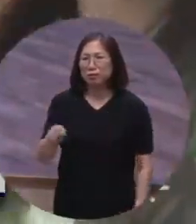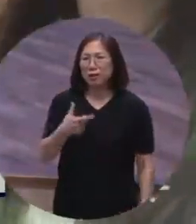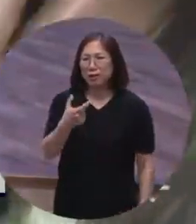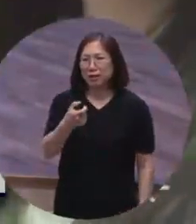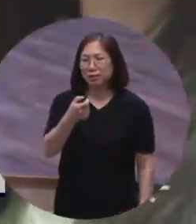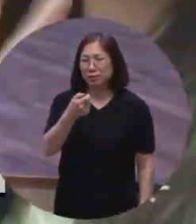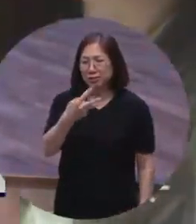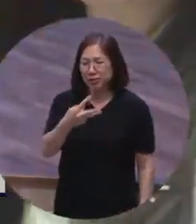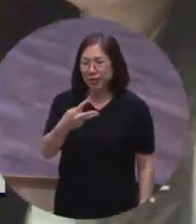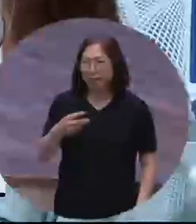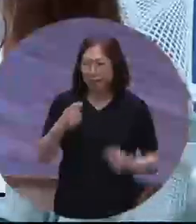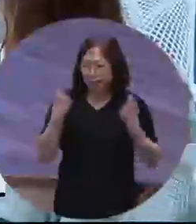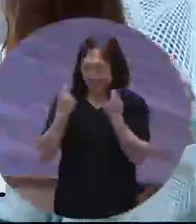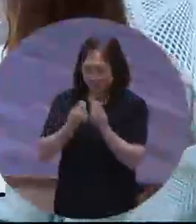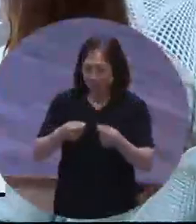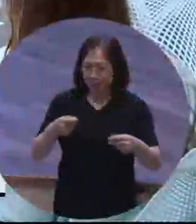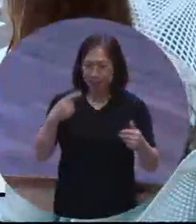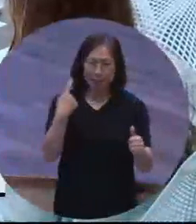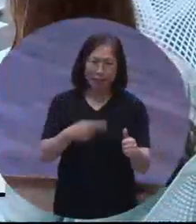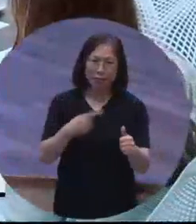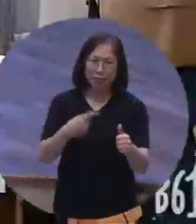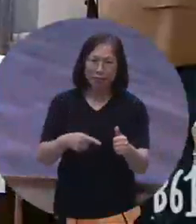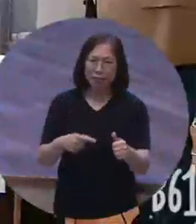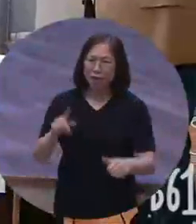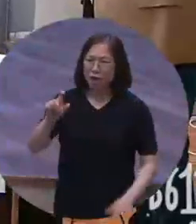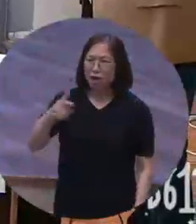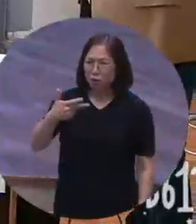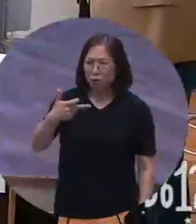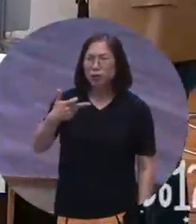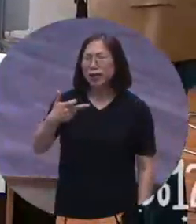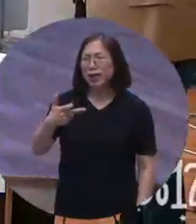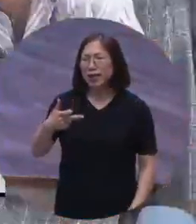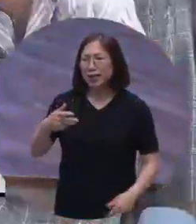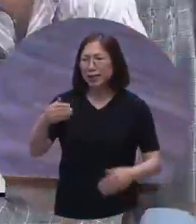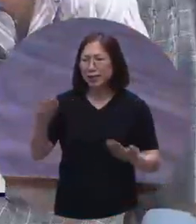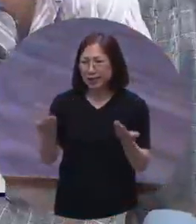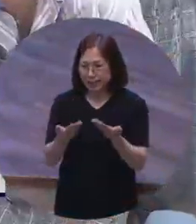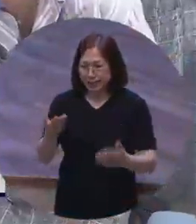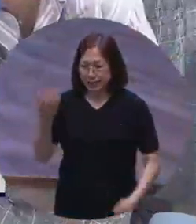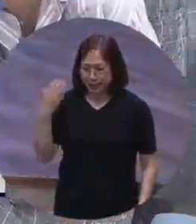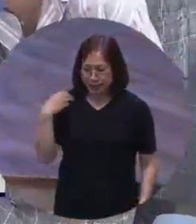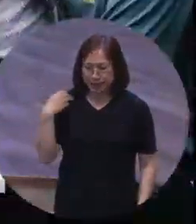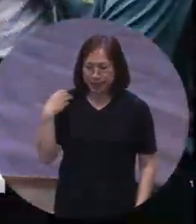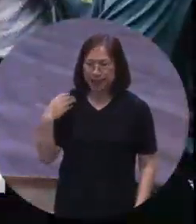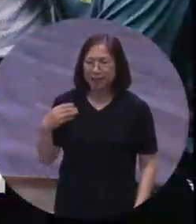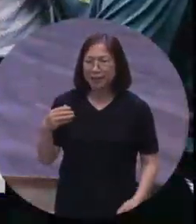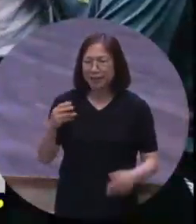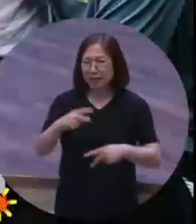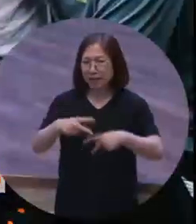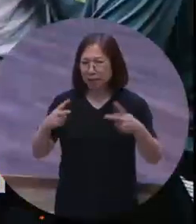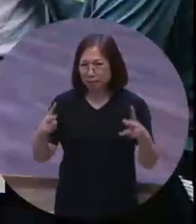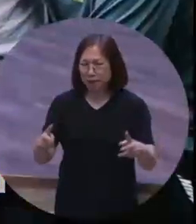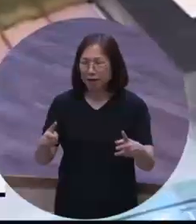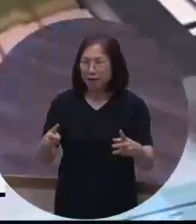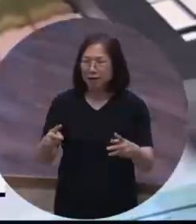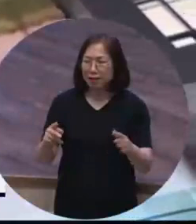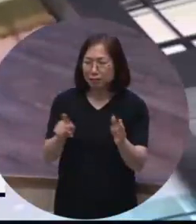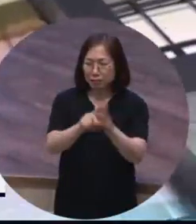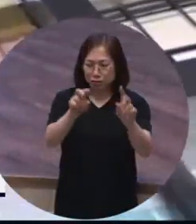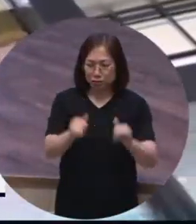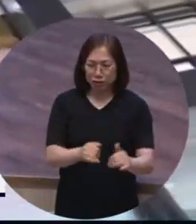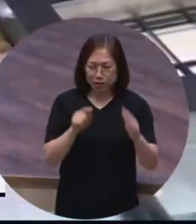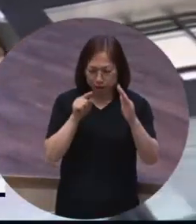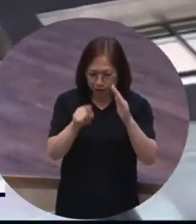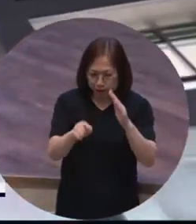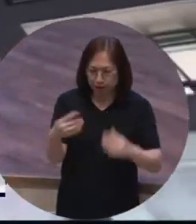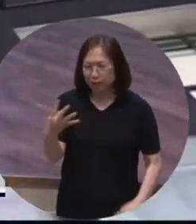163개의 개인 다락방, 17개의 직장 다락방까지 하나님의 말씀을 가지고 불신 현장을 파고들며 4천 지교의